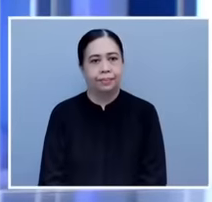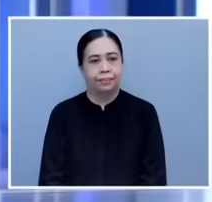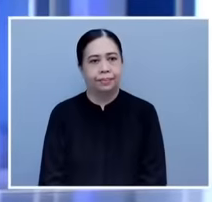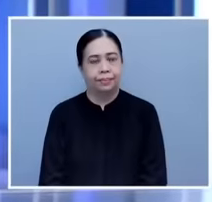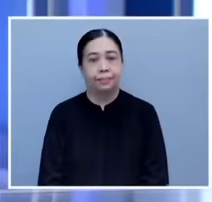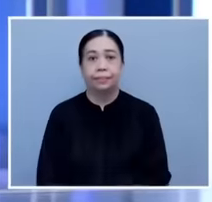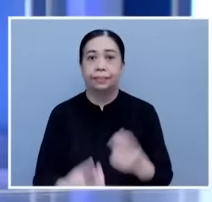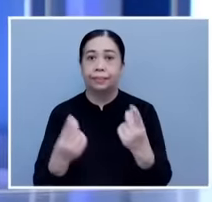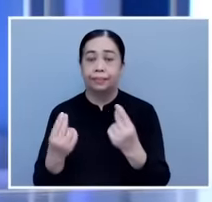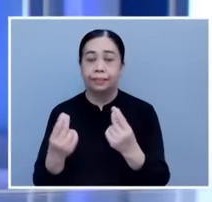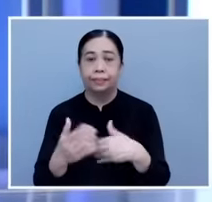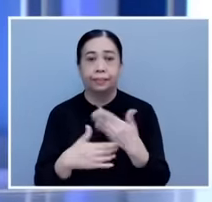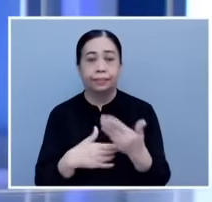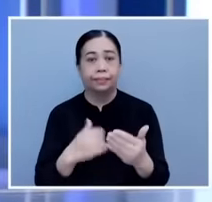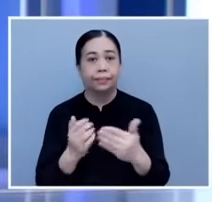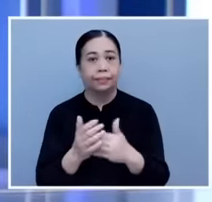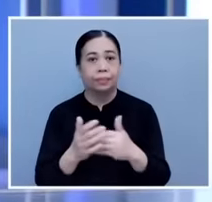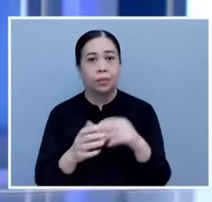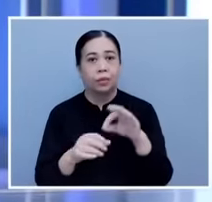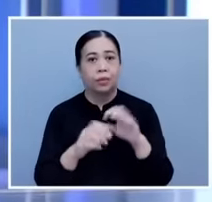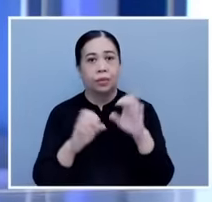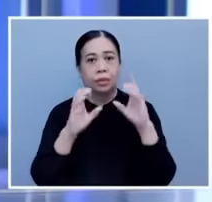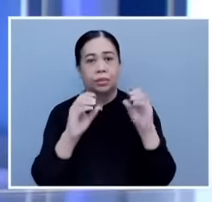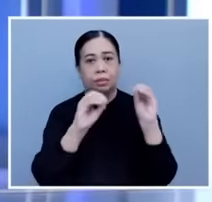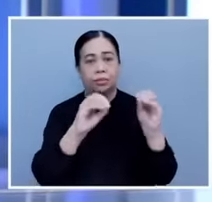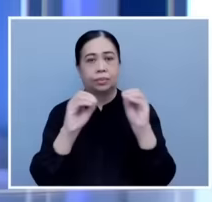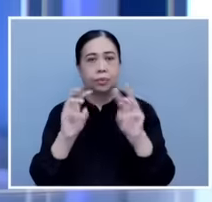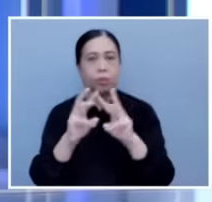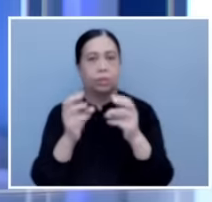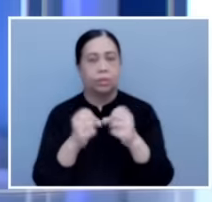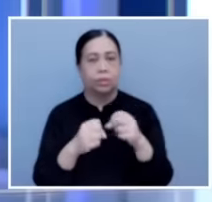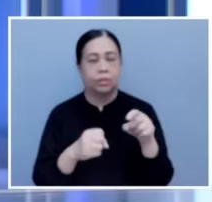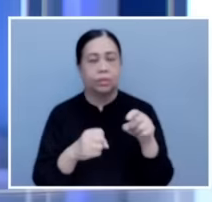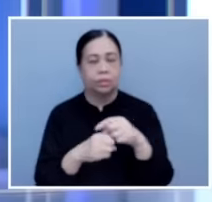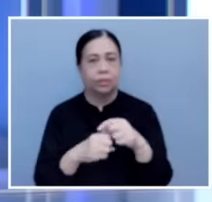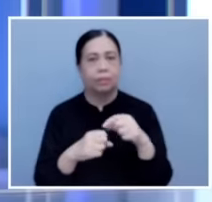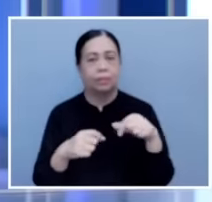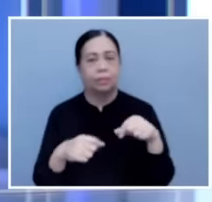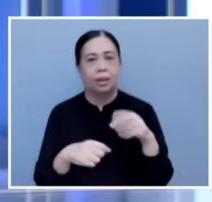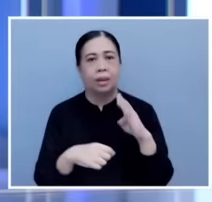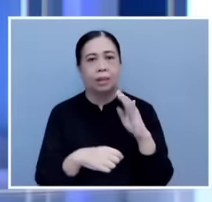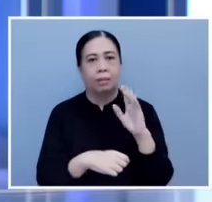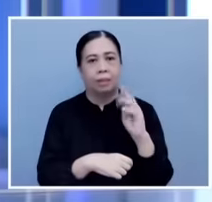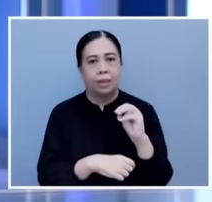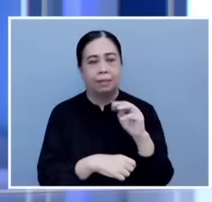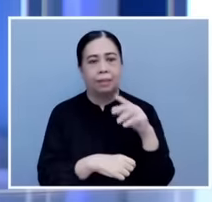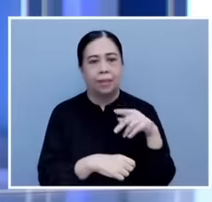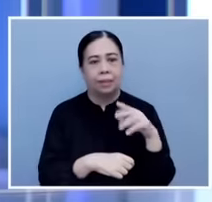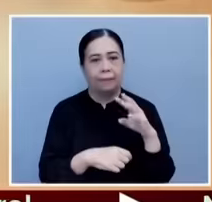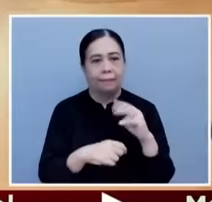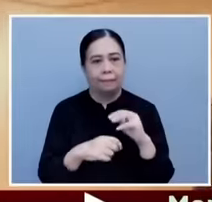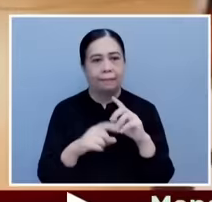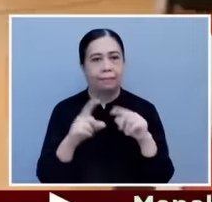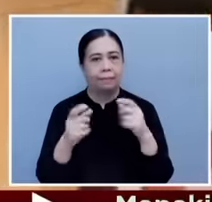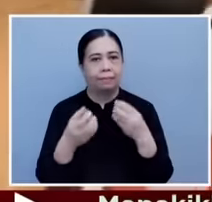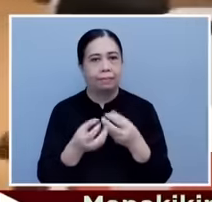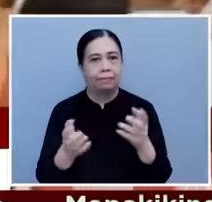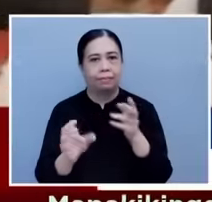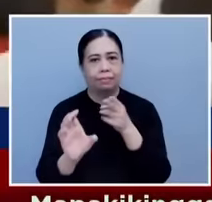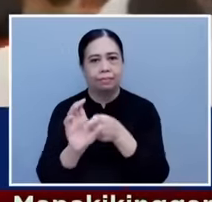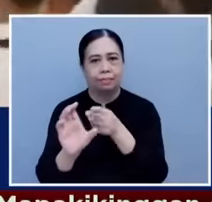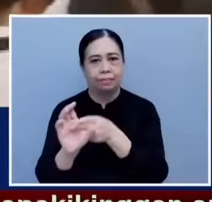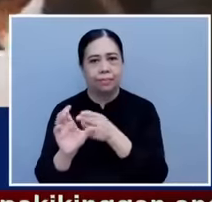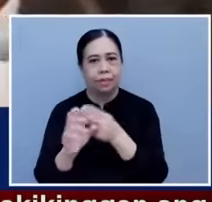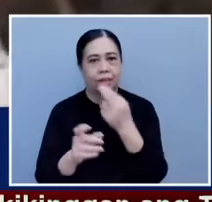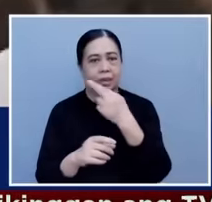Nagsagawa naman ng sunod-sunod na Voters Education Workshop ang Bayan Mo, Ipatrol Mo o BMPM. Lumahok ang mga estudyante ng